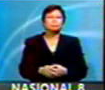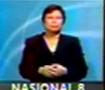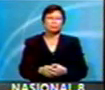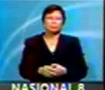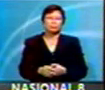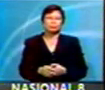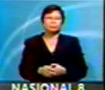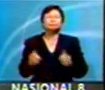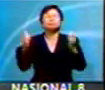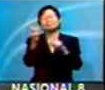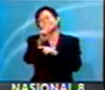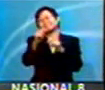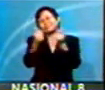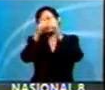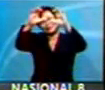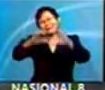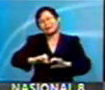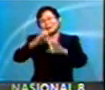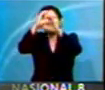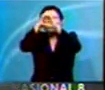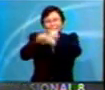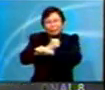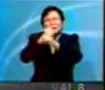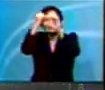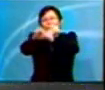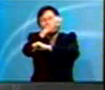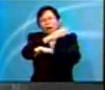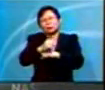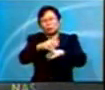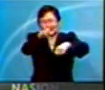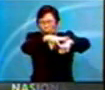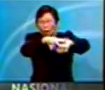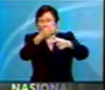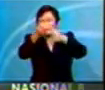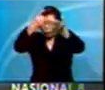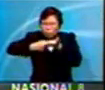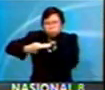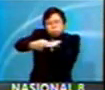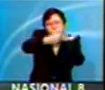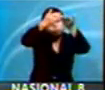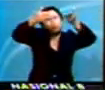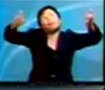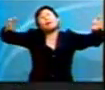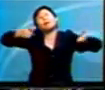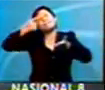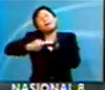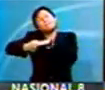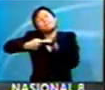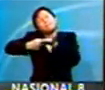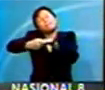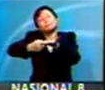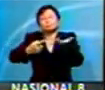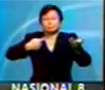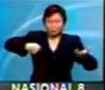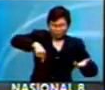dengan cara mencabar mengugut ataupun membahas secara terbuka apatah lagi kalau